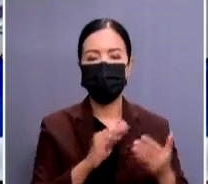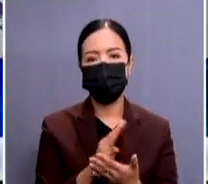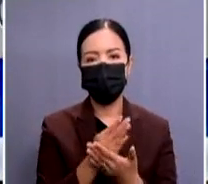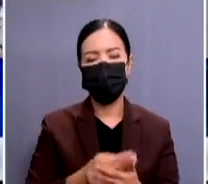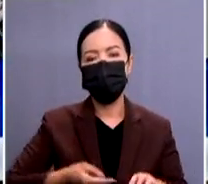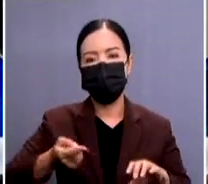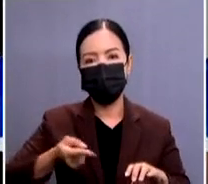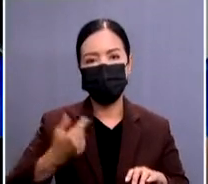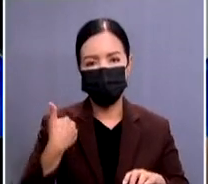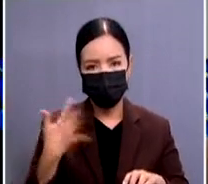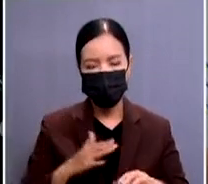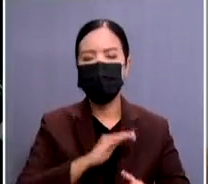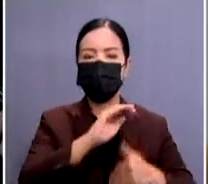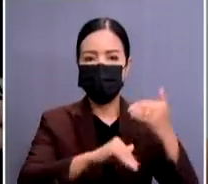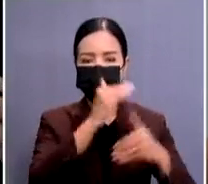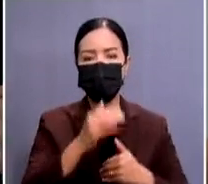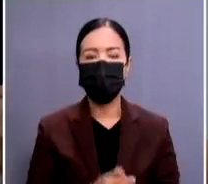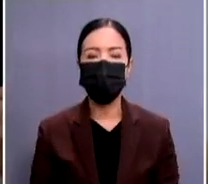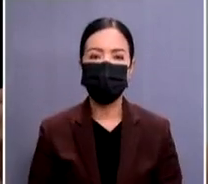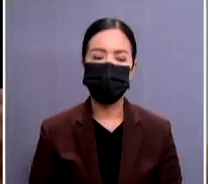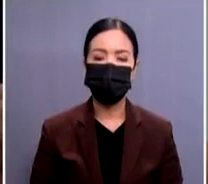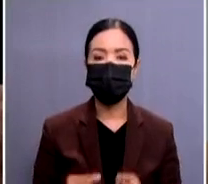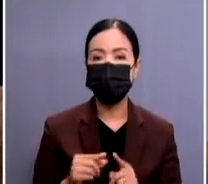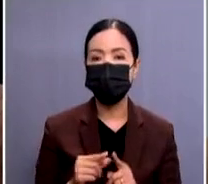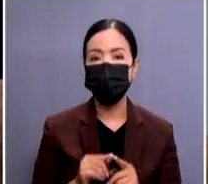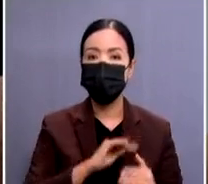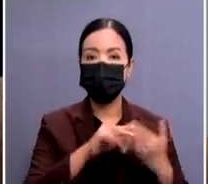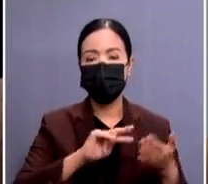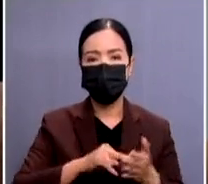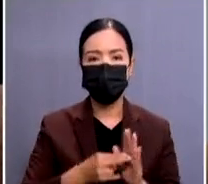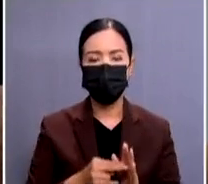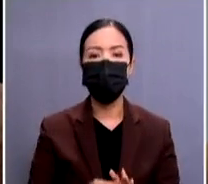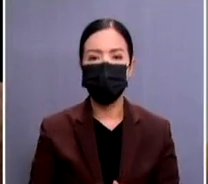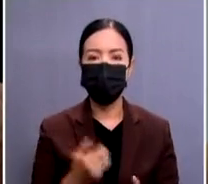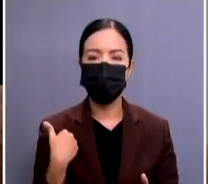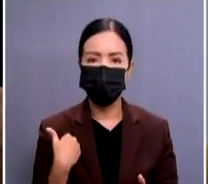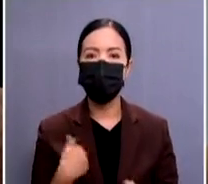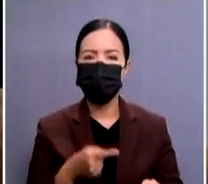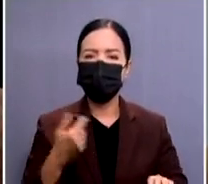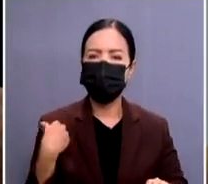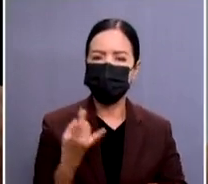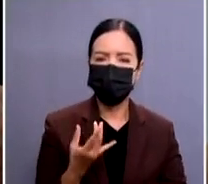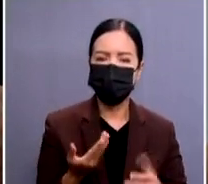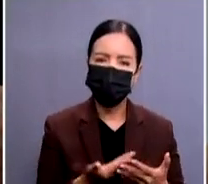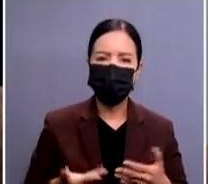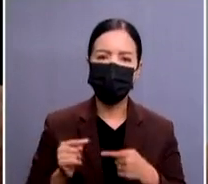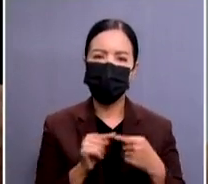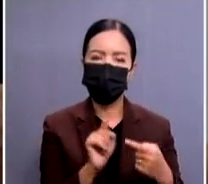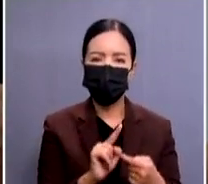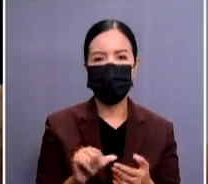กิจเดิมๆนะครับที่เรามีอยู่คำว่าพัฒนาเนี่ยก็หมายถึงการของเดิมต่อยอดยังไงจะปรับปรุงยังไง